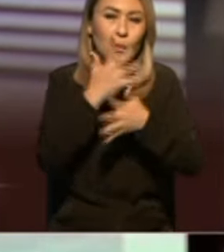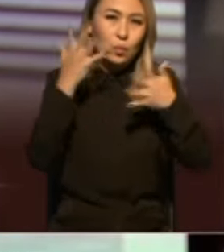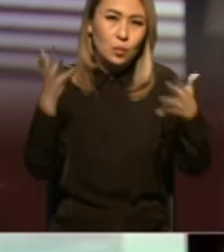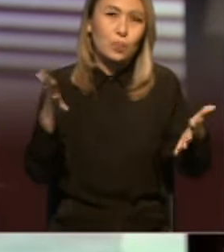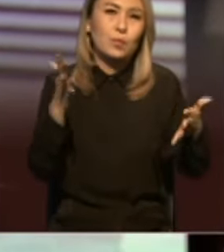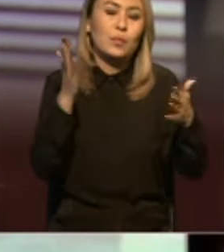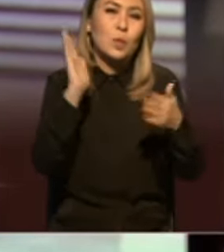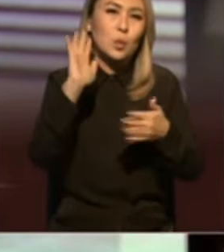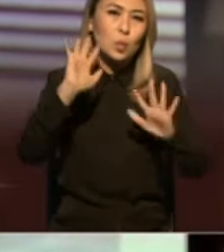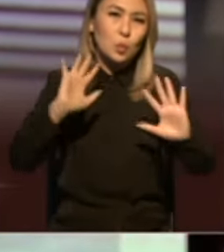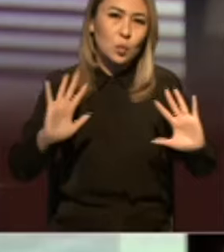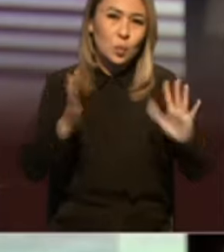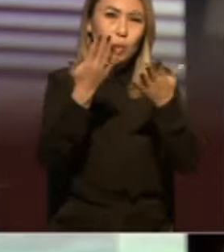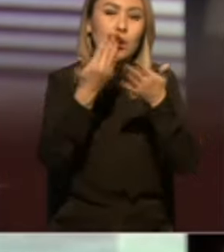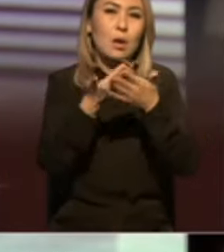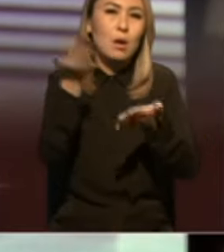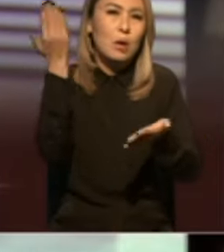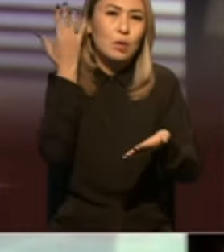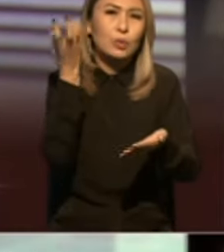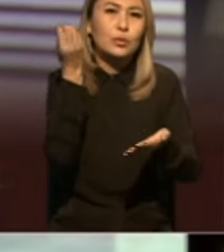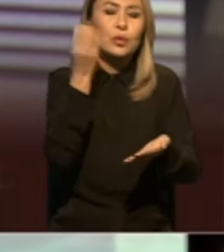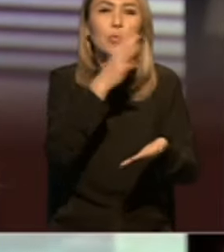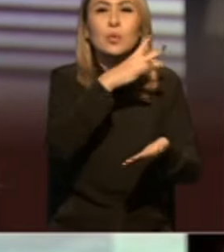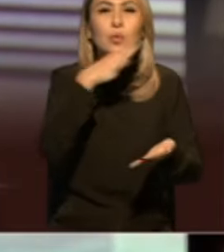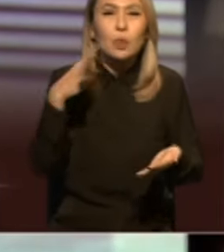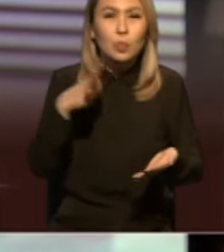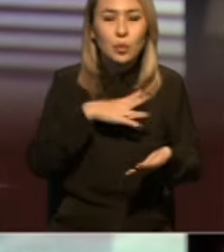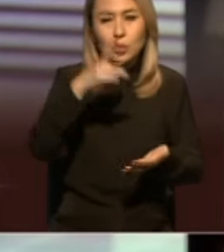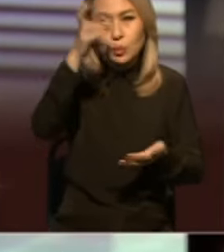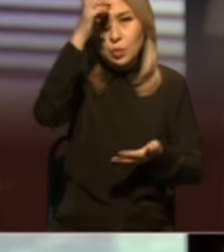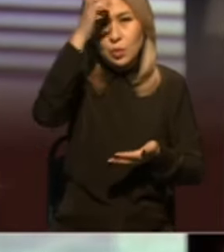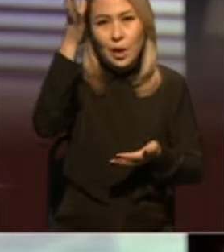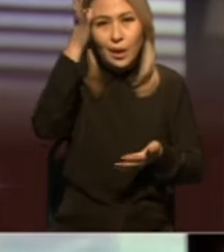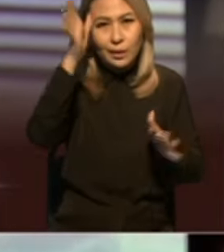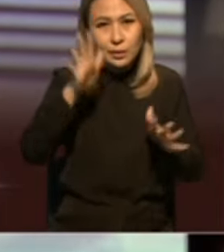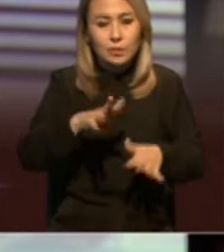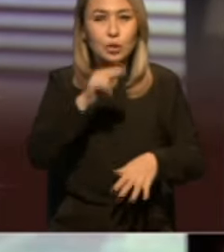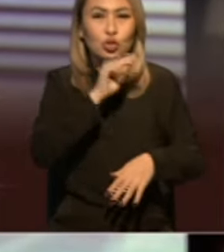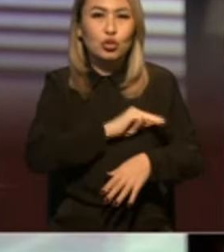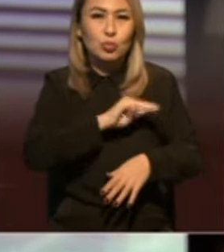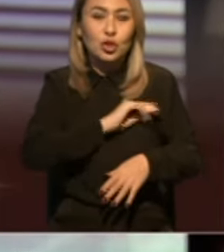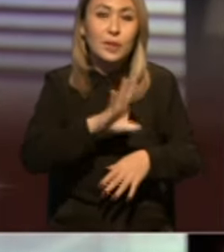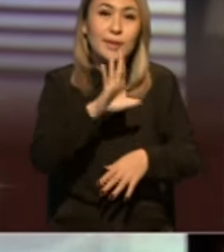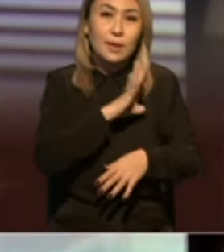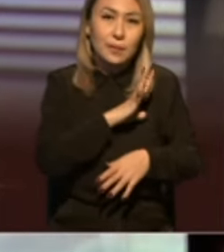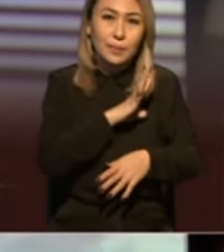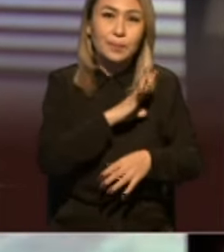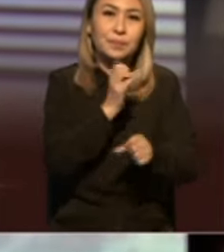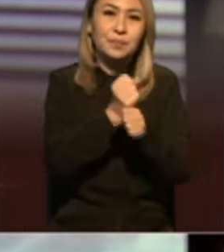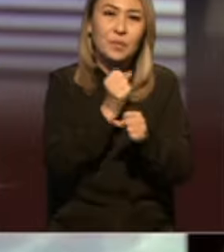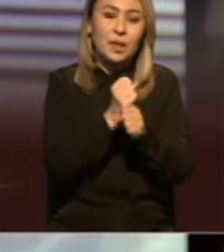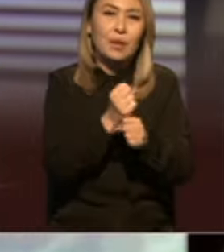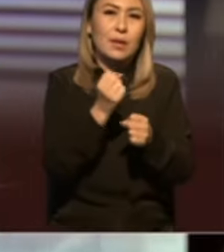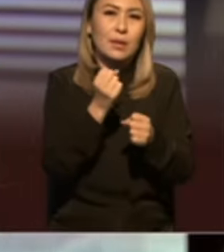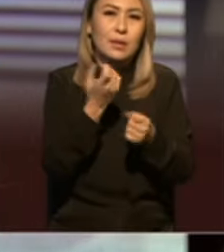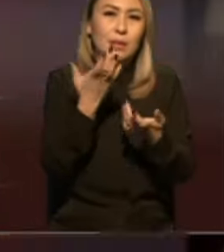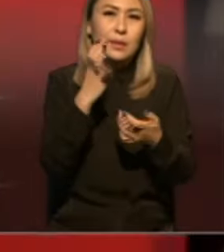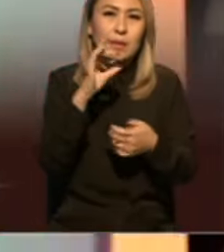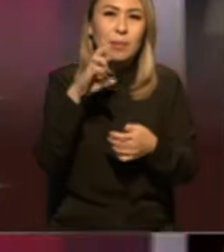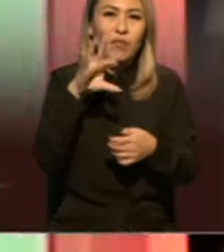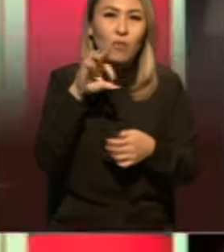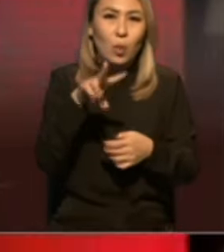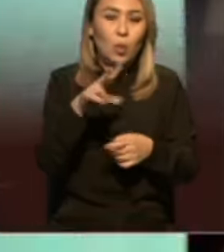ойлаймын. Өйткені оған дейін талай жұмыс жасалды. Түркі академиясы, басқалар жұмыс жасады. Бұл символ өте маңызды, таңба өте